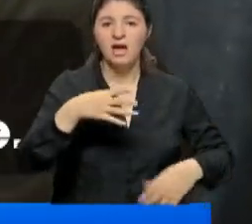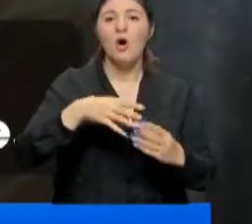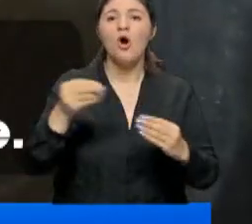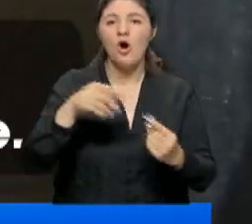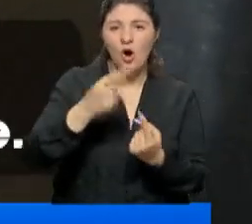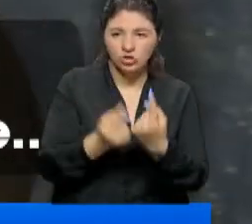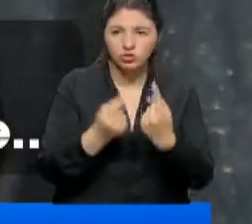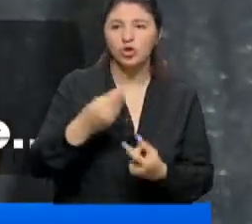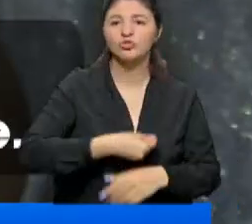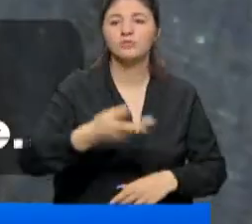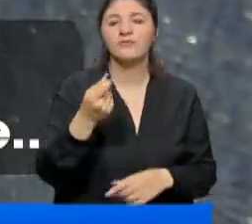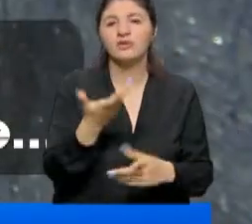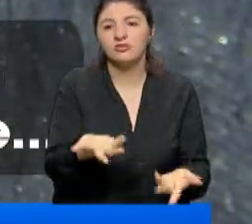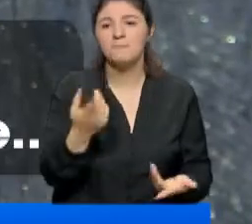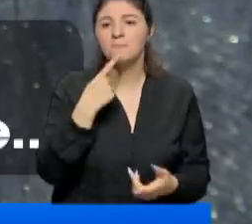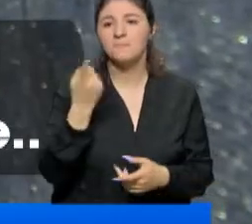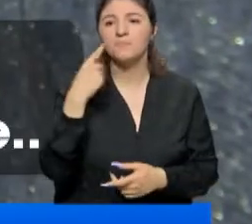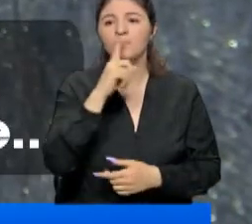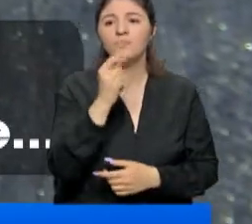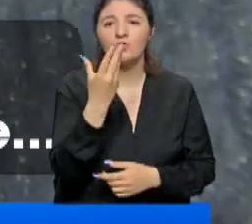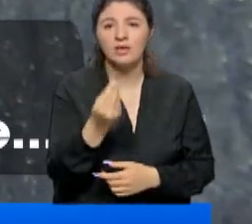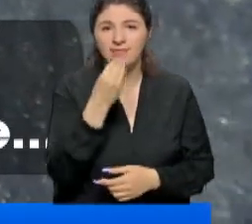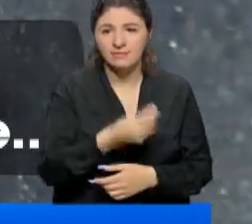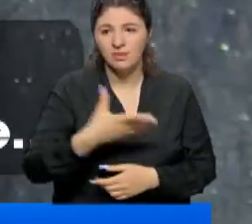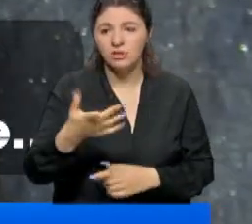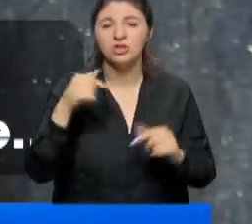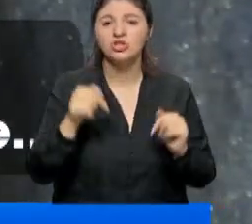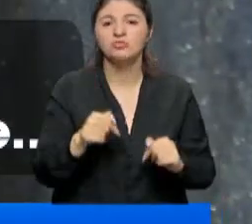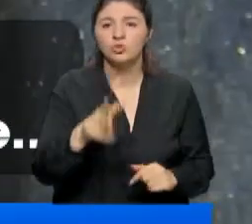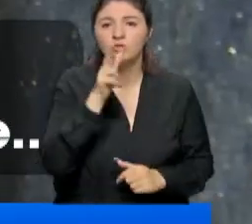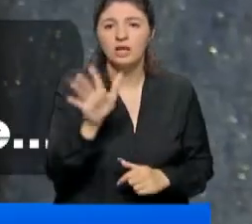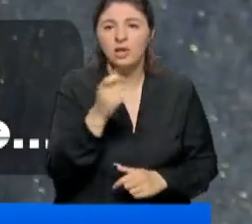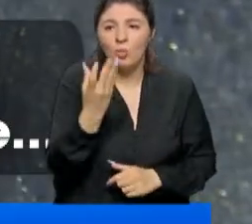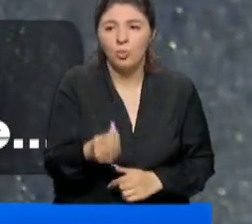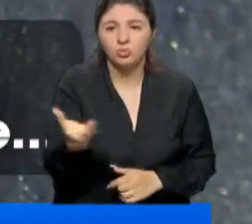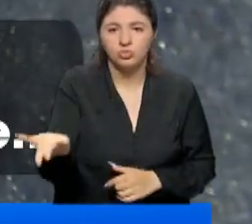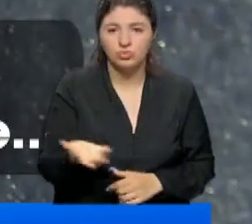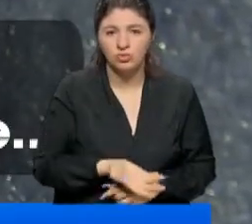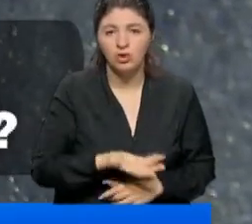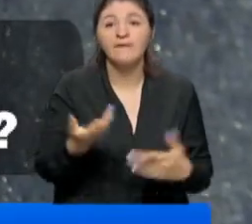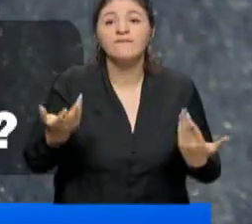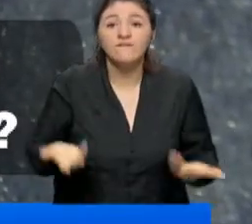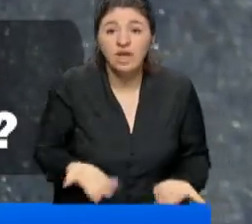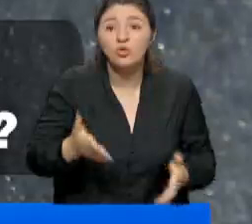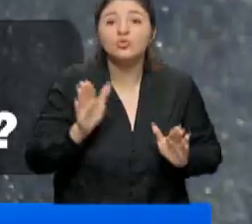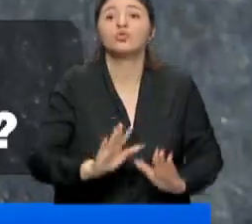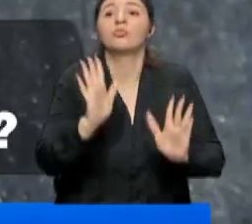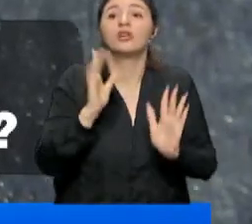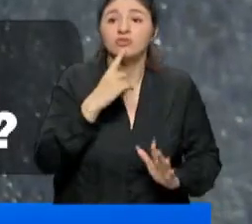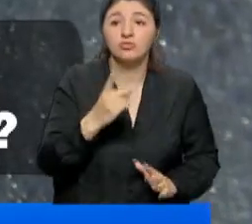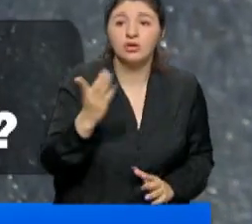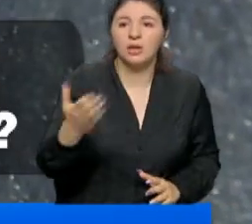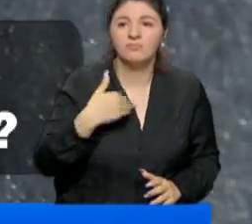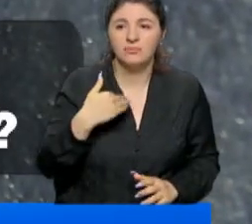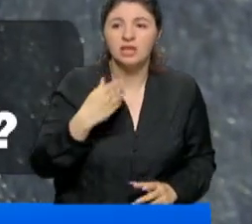saman fiyatları geçen sene yüz milyonda olan yem şimdi 350 milyonluk ve durulacak